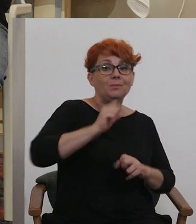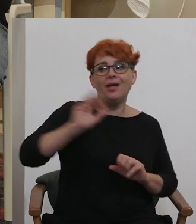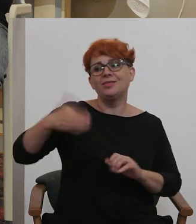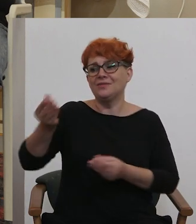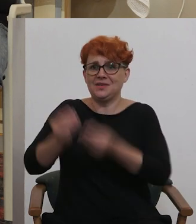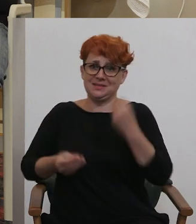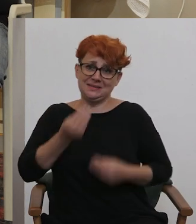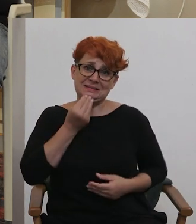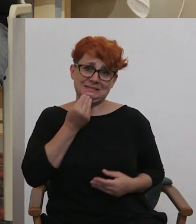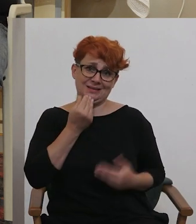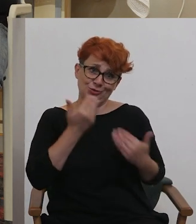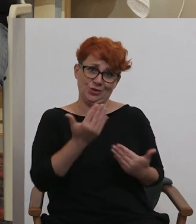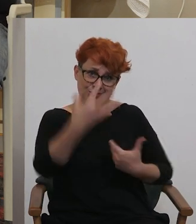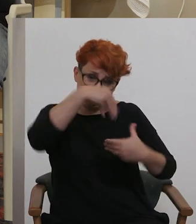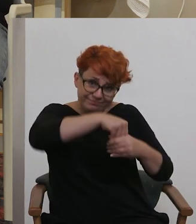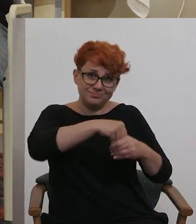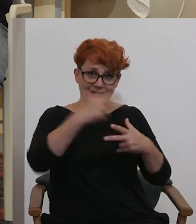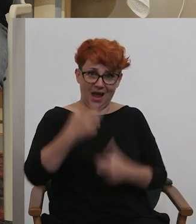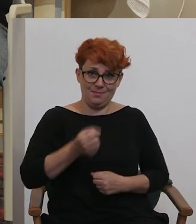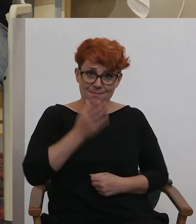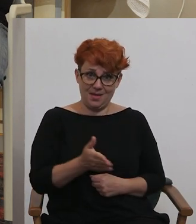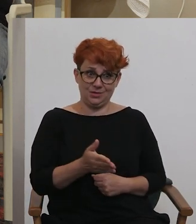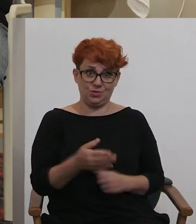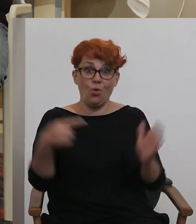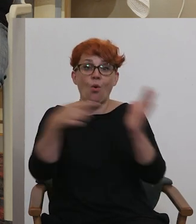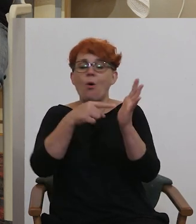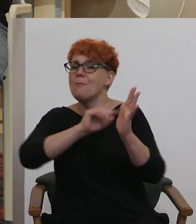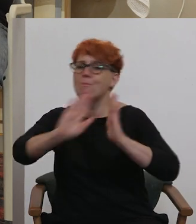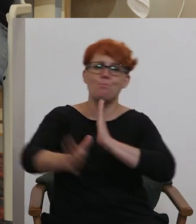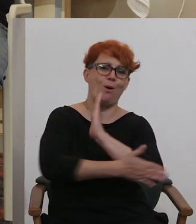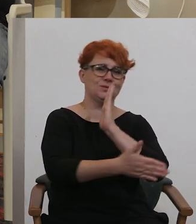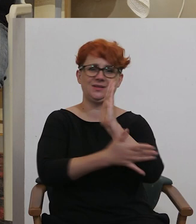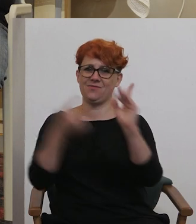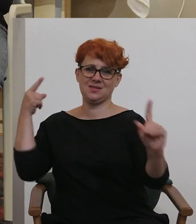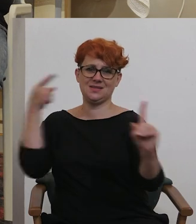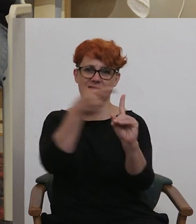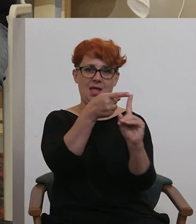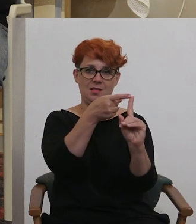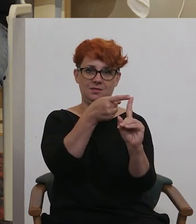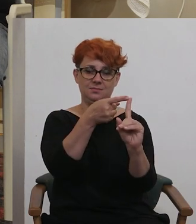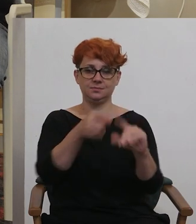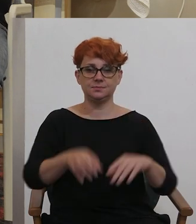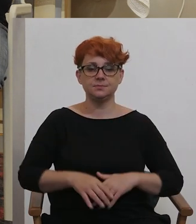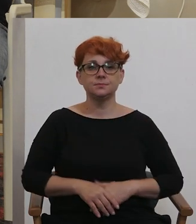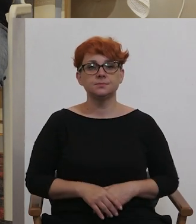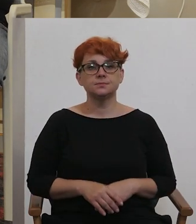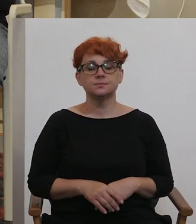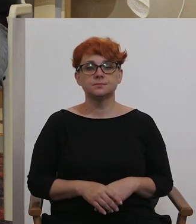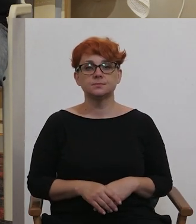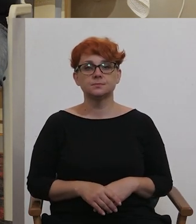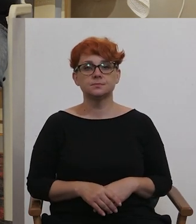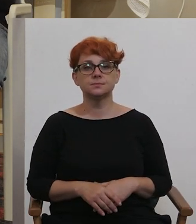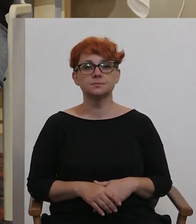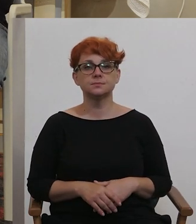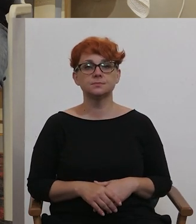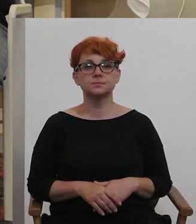żywieniowe. To była dla nich wtedy podstawa. Więc tak jak mówię, trzeba